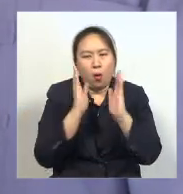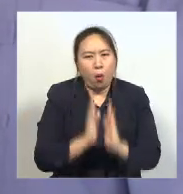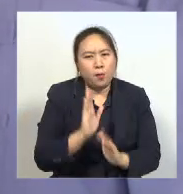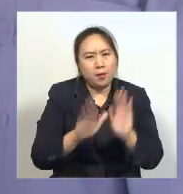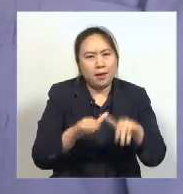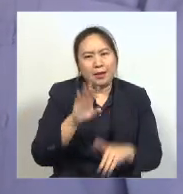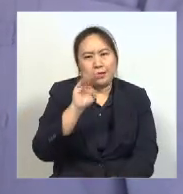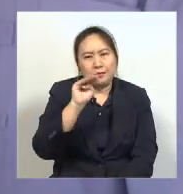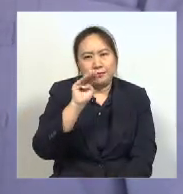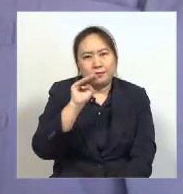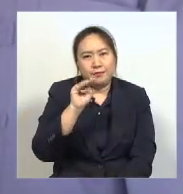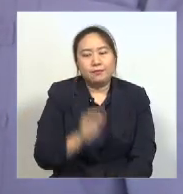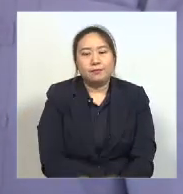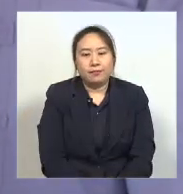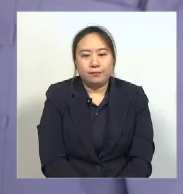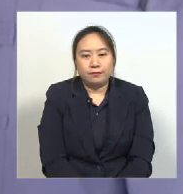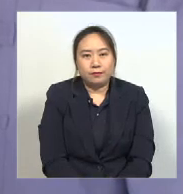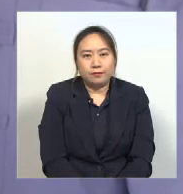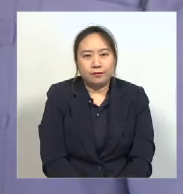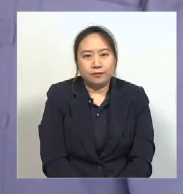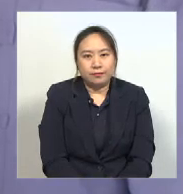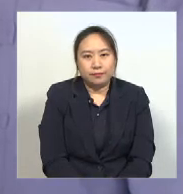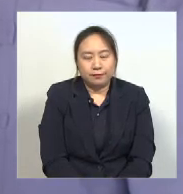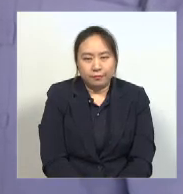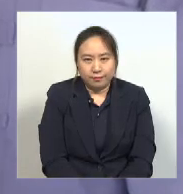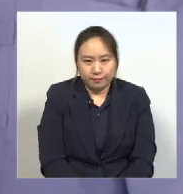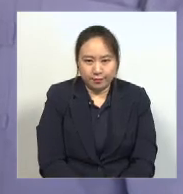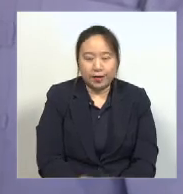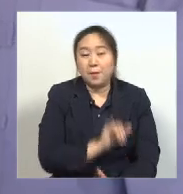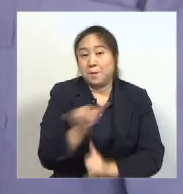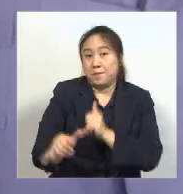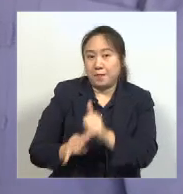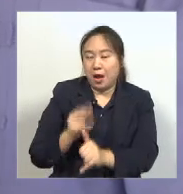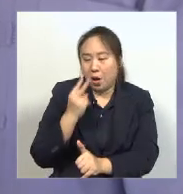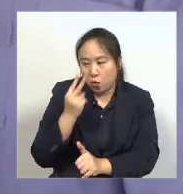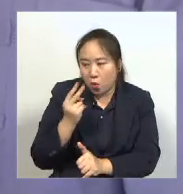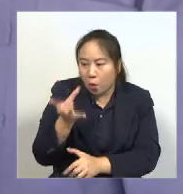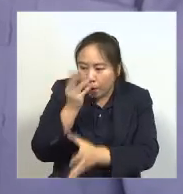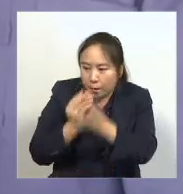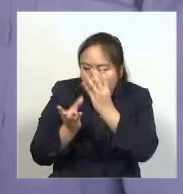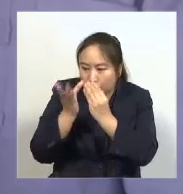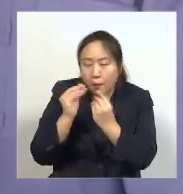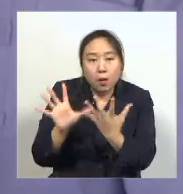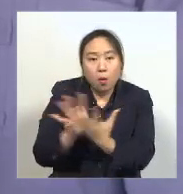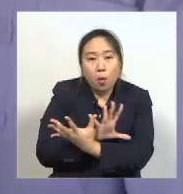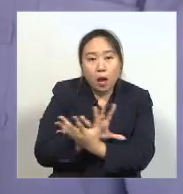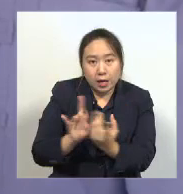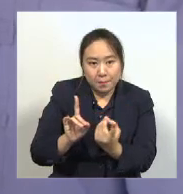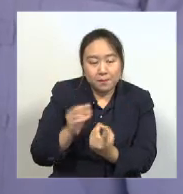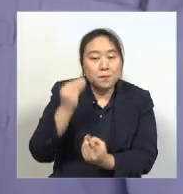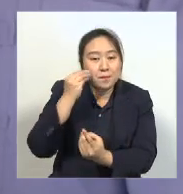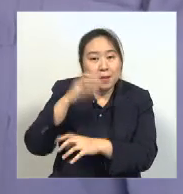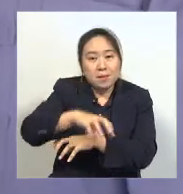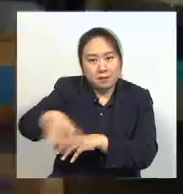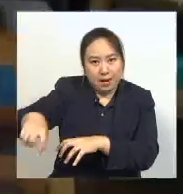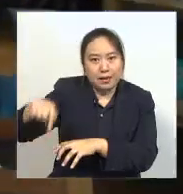มาณ40ท่านซึ่งจะได้เดินทางมาศึกษาแหล่งวัฒนธรรมภายในหมู่บ้านเมืองศาสตร์ของเราน